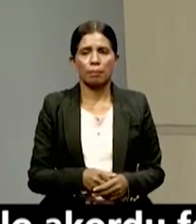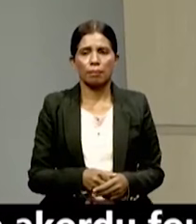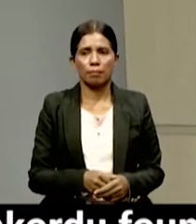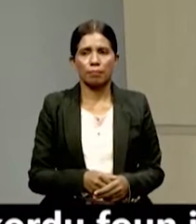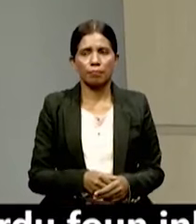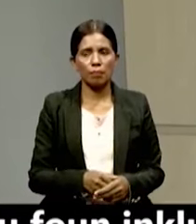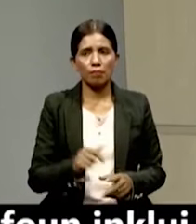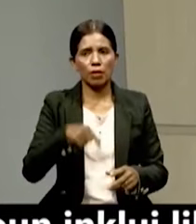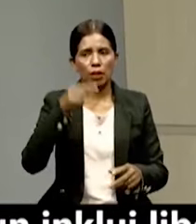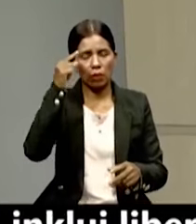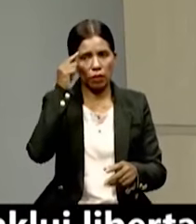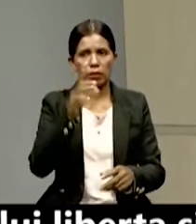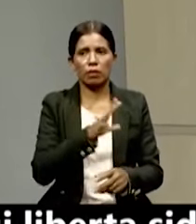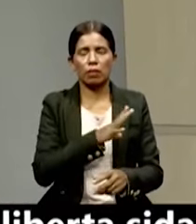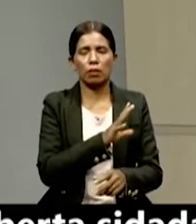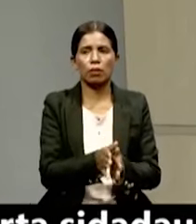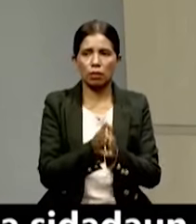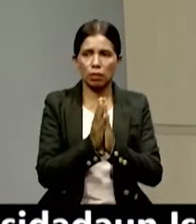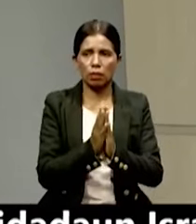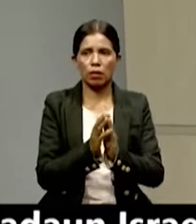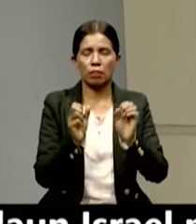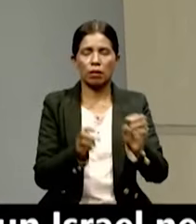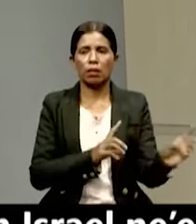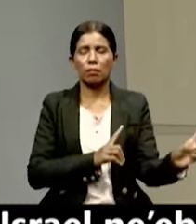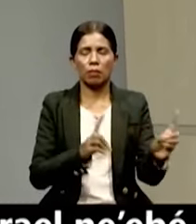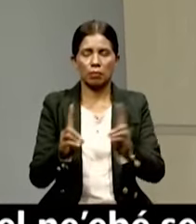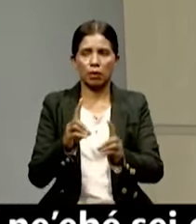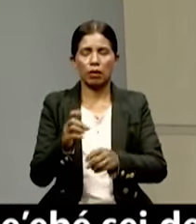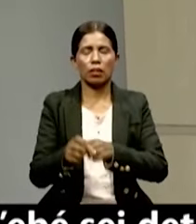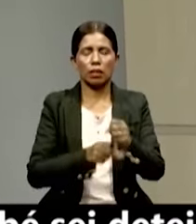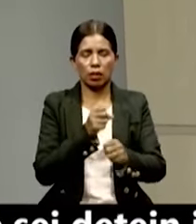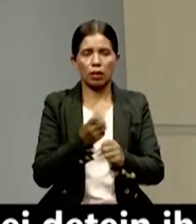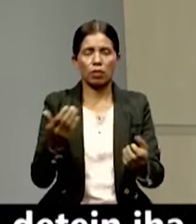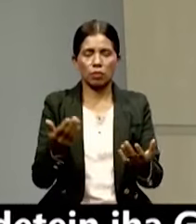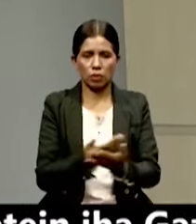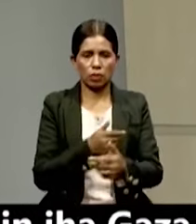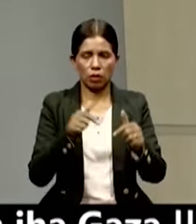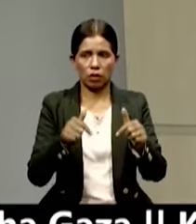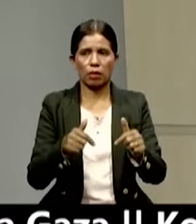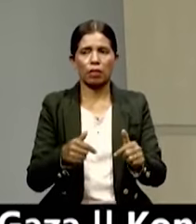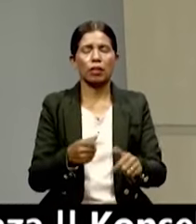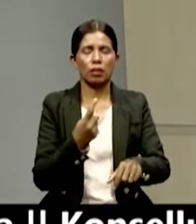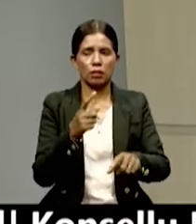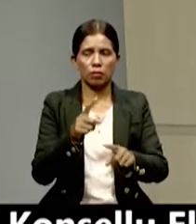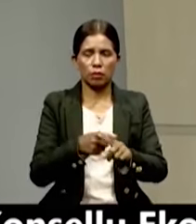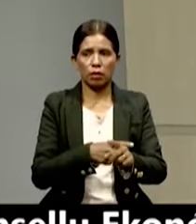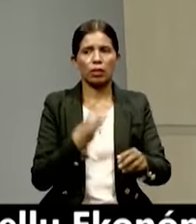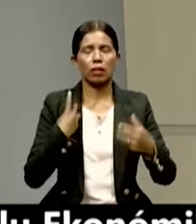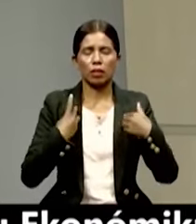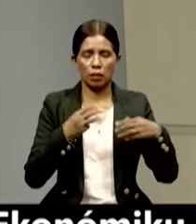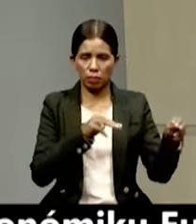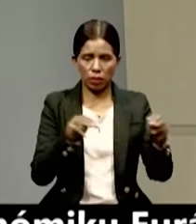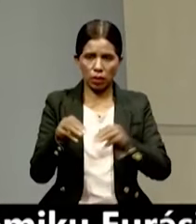Kata gubernur khusus para bel implementasi ya janeiro atau am implementer ya janeiro ya mudah saya tua mudah